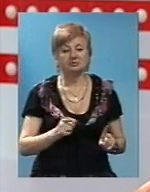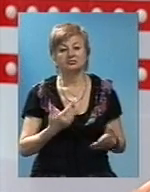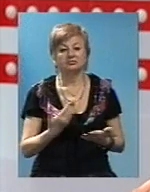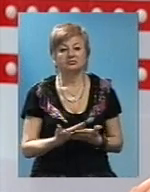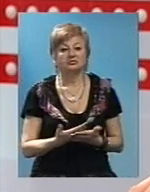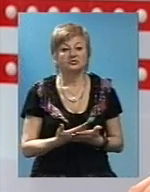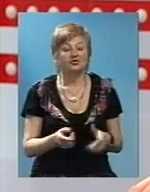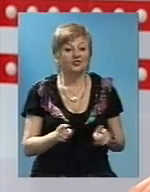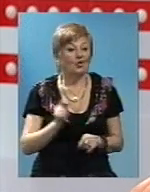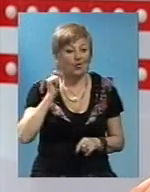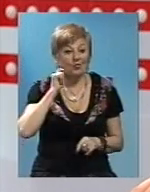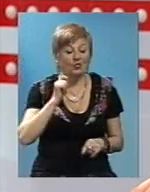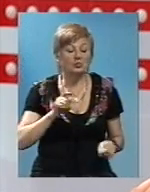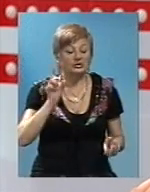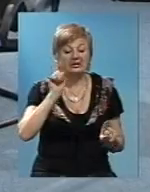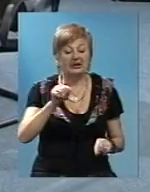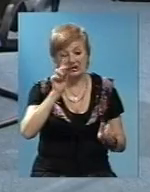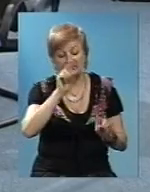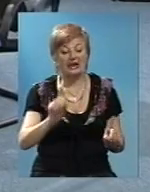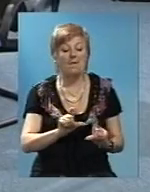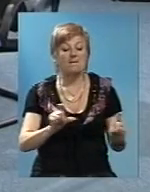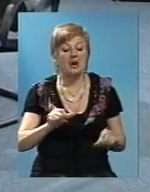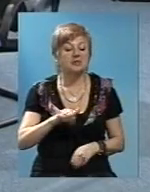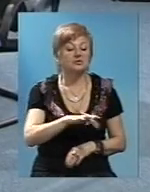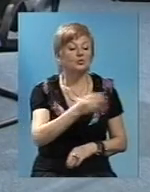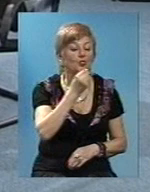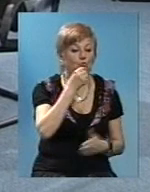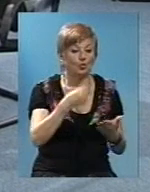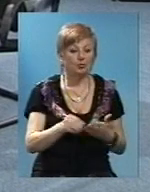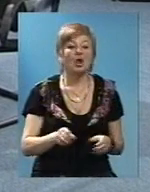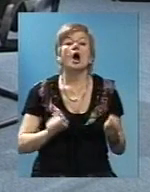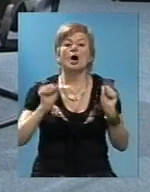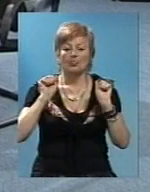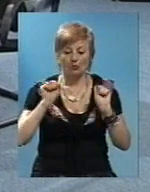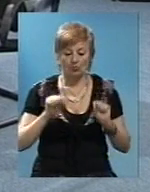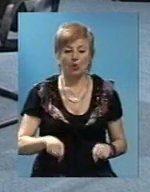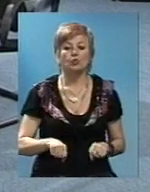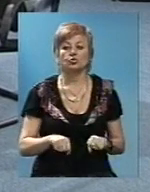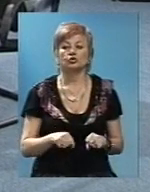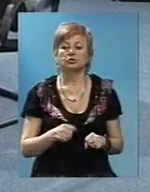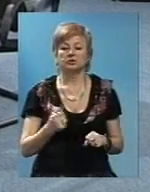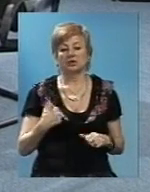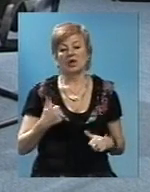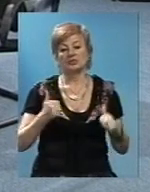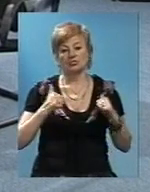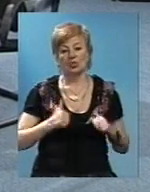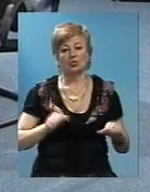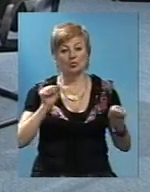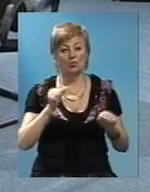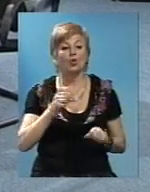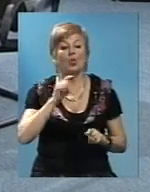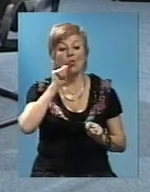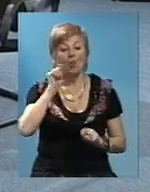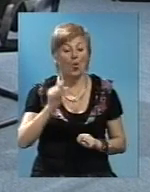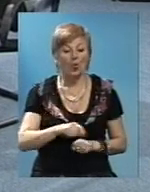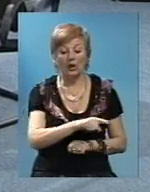навіть в такому році інколи не знає, там, як в магазин сходити за продуктами. Вони вже можуть там поїхати. Я сьогодні за них спокійний, що вони, принаймні, по Україні можуть